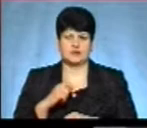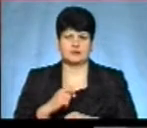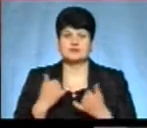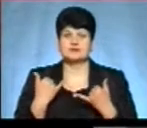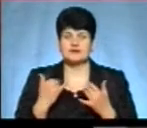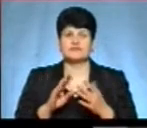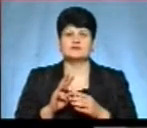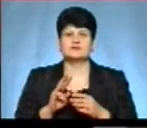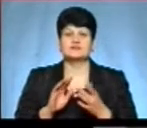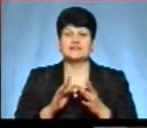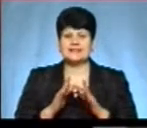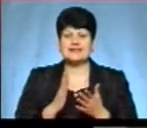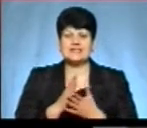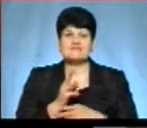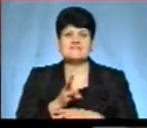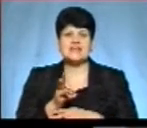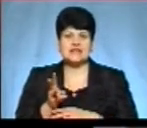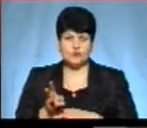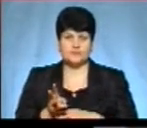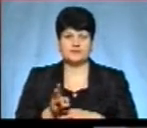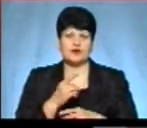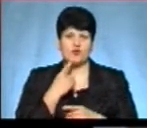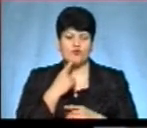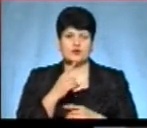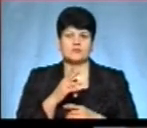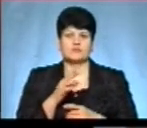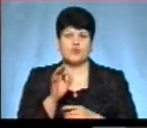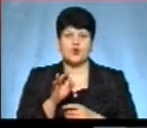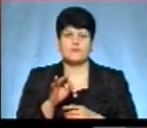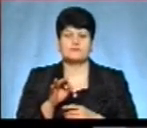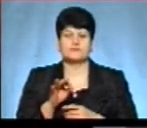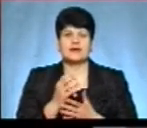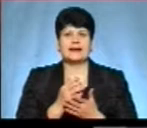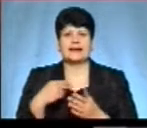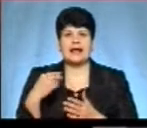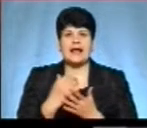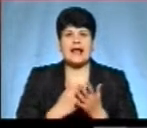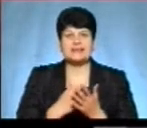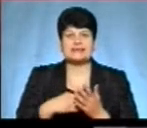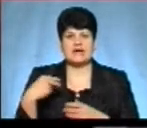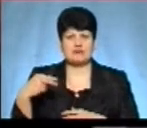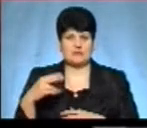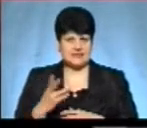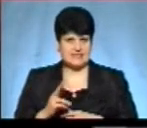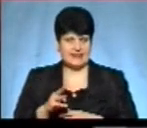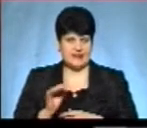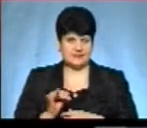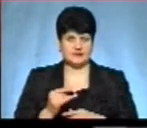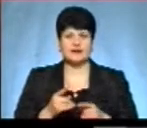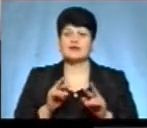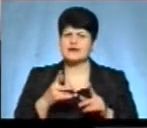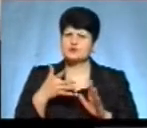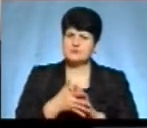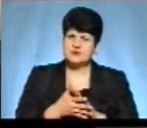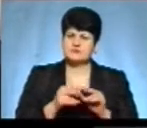мережі інтернет є відео, які, так би мовити, викривають кандидатів у президенти. От, власне, як зрозуміти, що ця інформація є правдивою